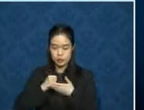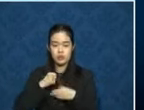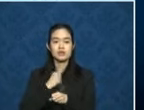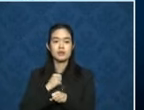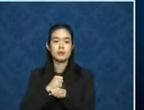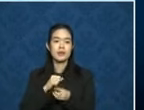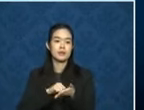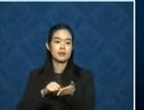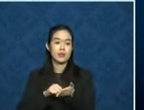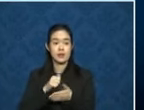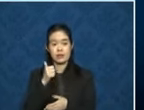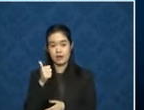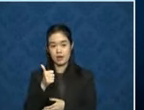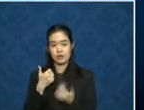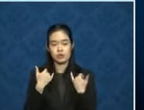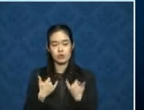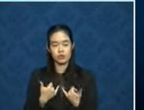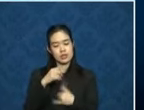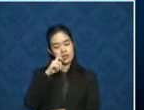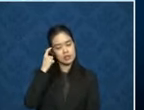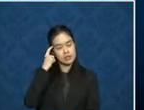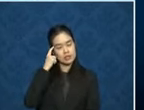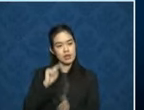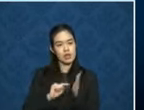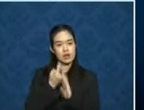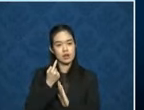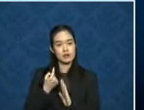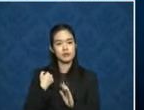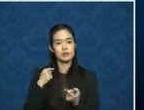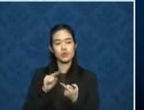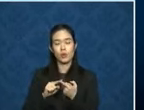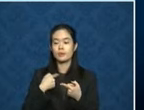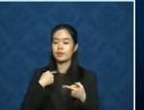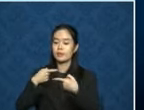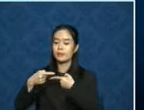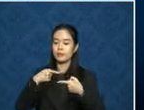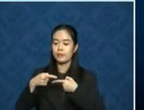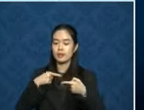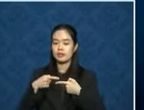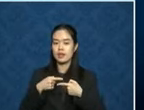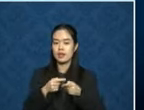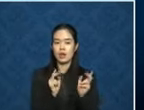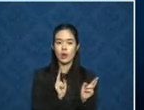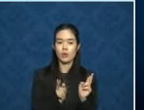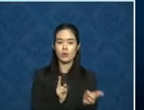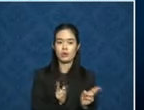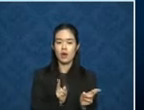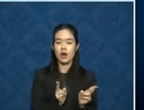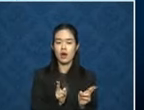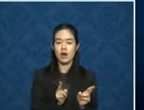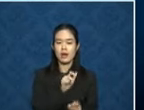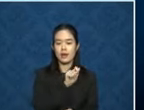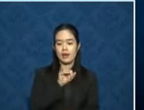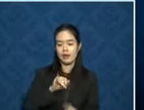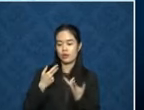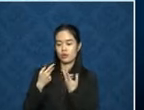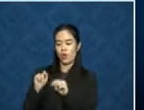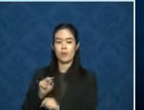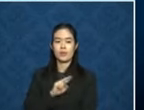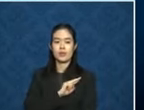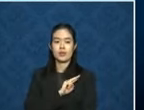ประเทศนะครับก็เริ่มหันมาลงทุนในปัญญาประดิษฐ์แล้วเช่นการใช้แชทบอทตอบโต้กับผู้บริโภคนะครับไปจนถึงการใช้เทคโนโลยี VR